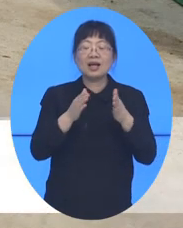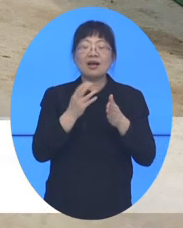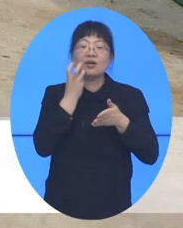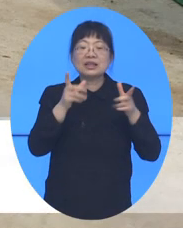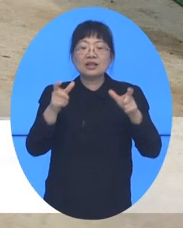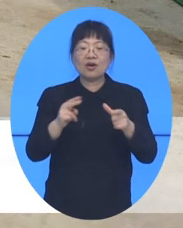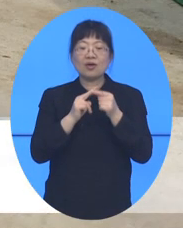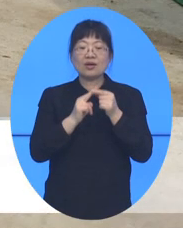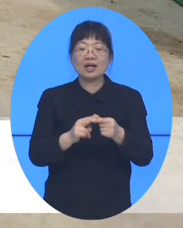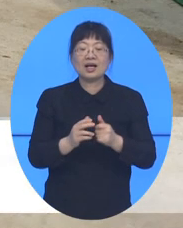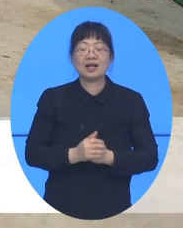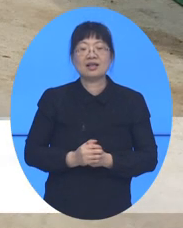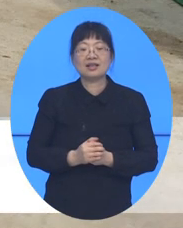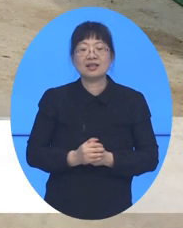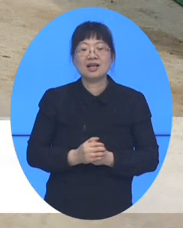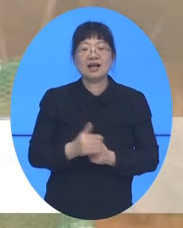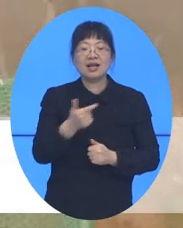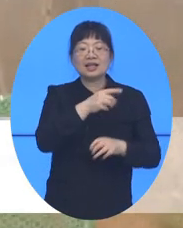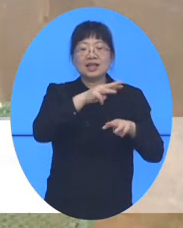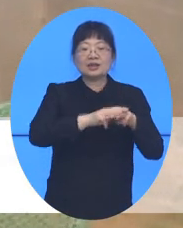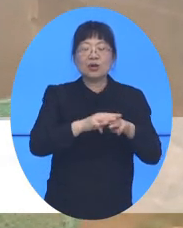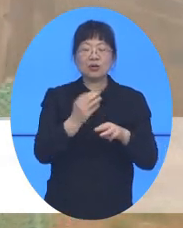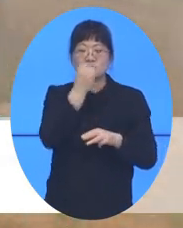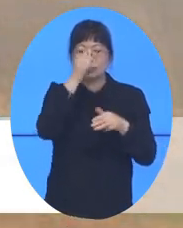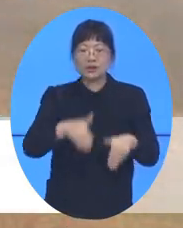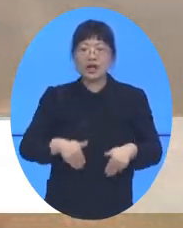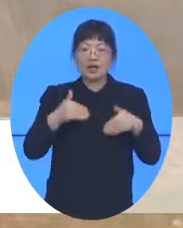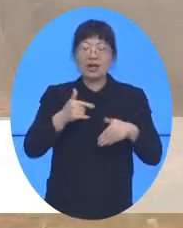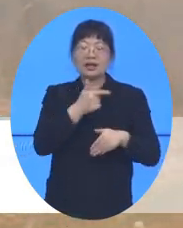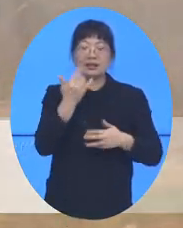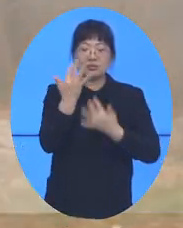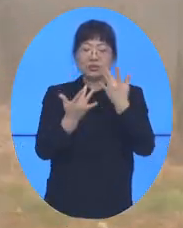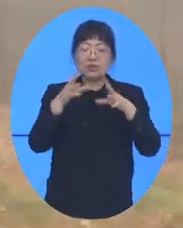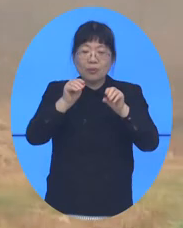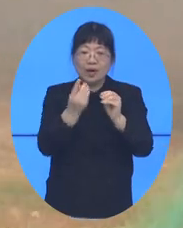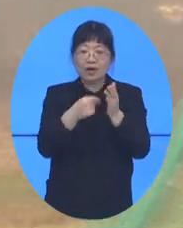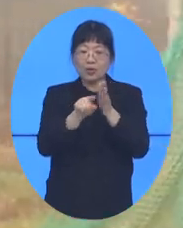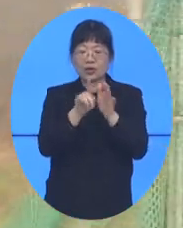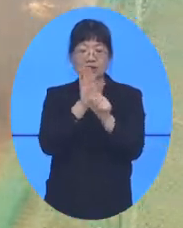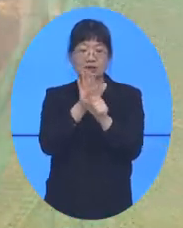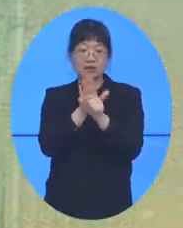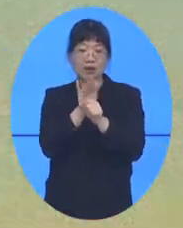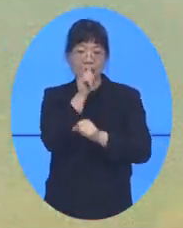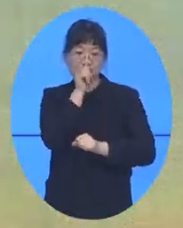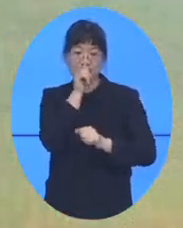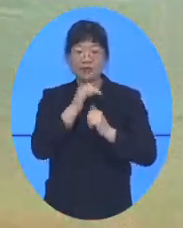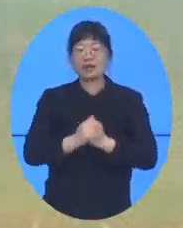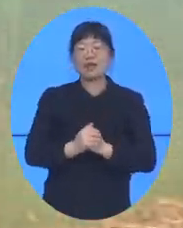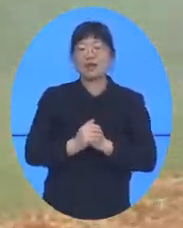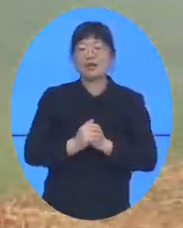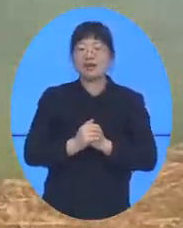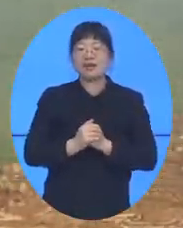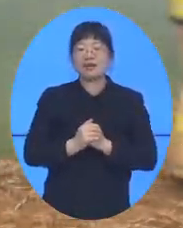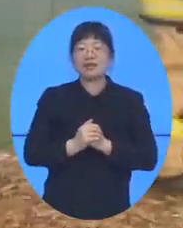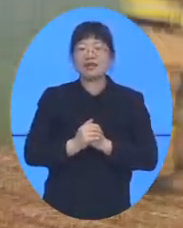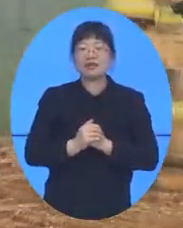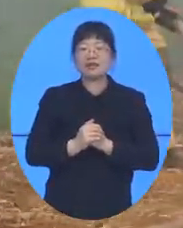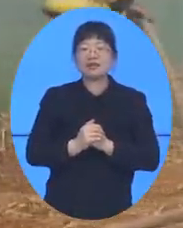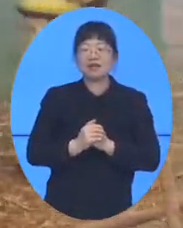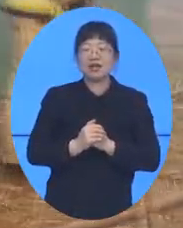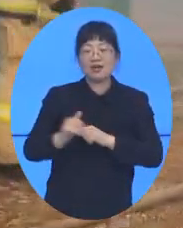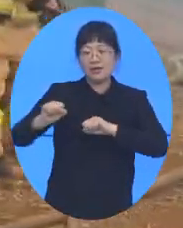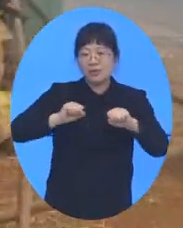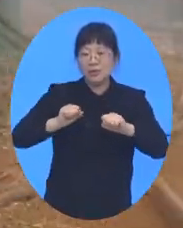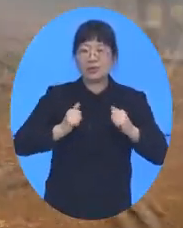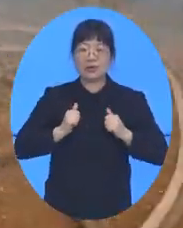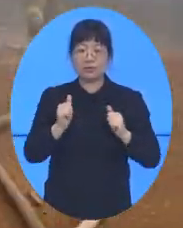경기 지역은 물론 지난 2일 대전과 충남에서 발생한 대형 산불을 잡기 위해 지원에 나서는 등 권역을 가리지 않고 재난 대응에